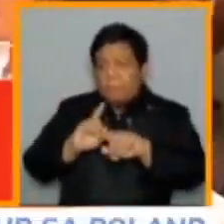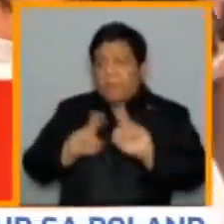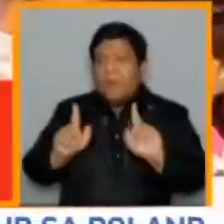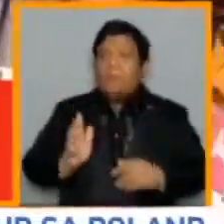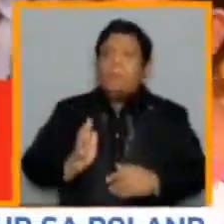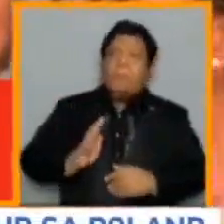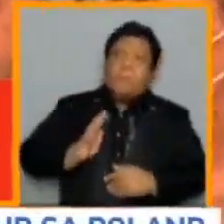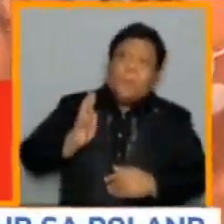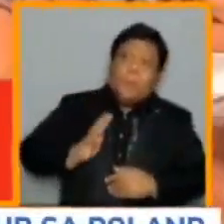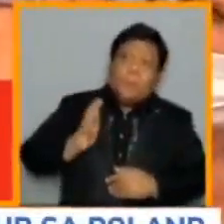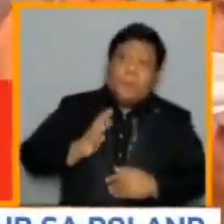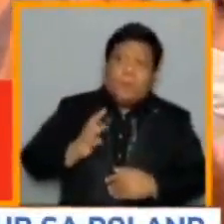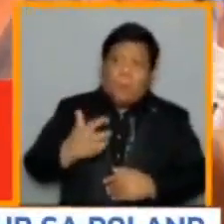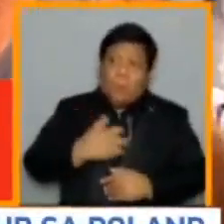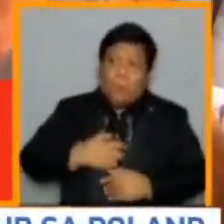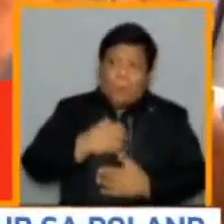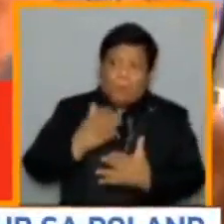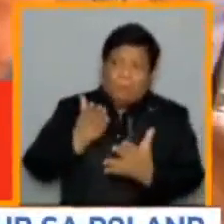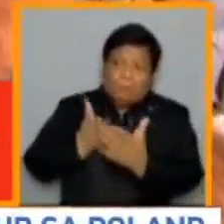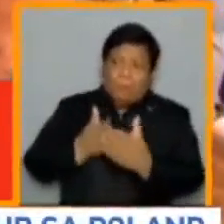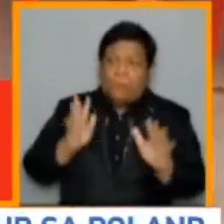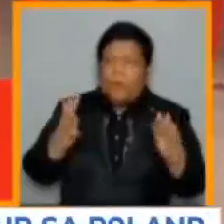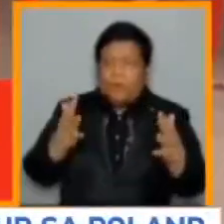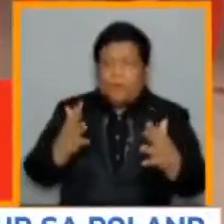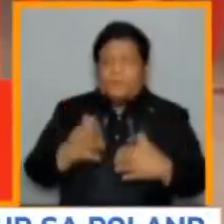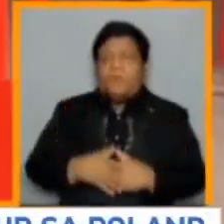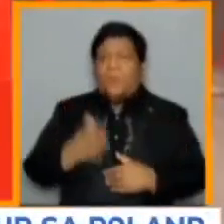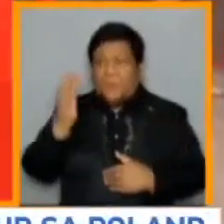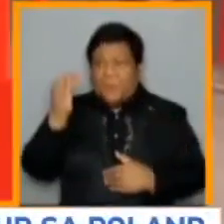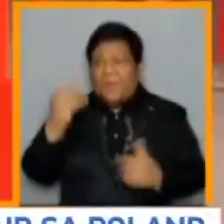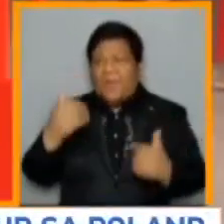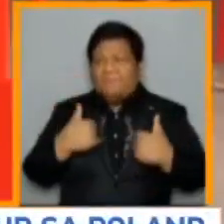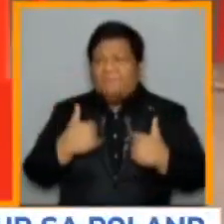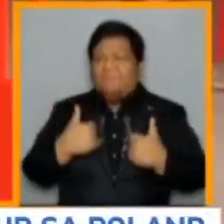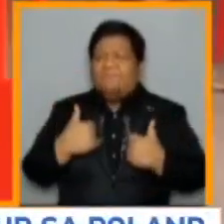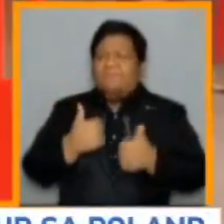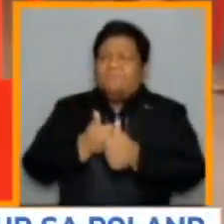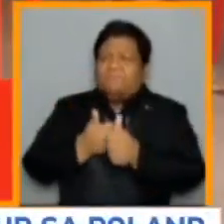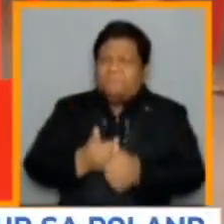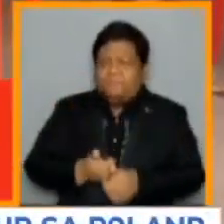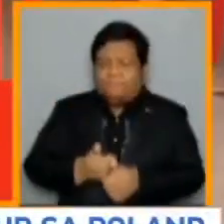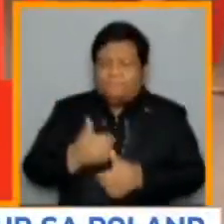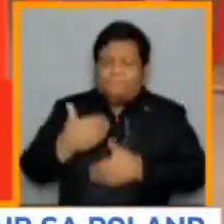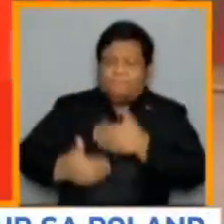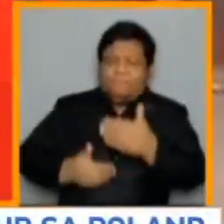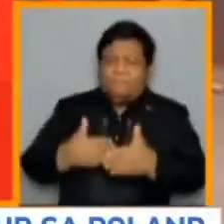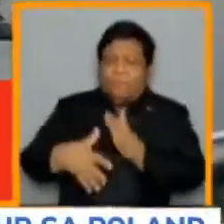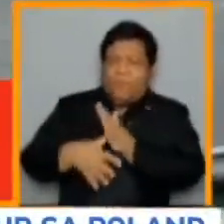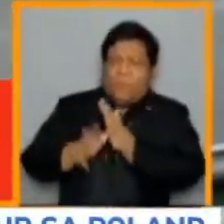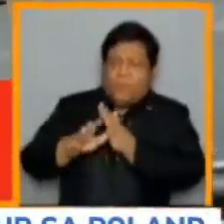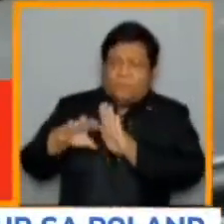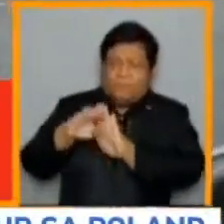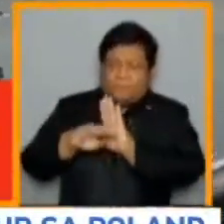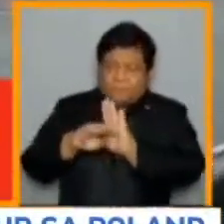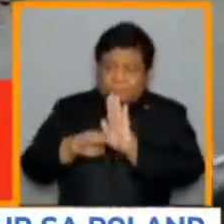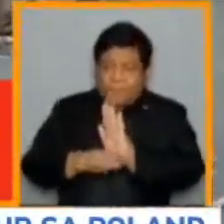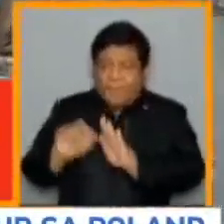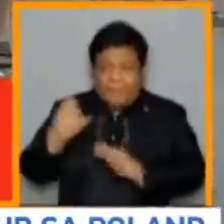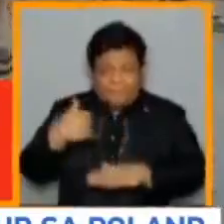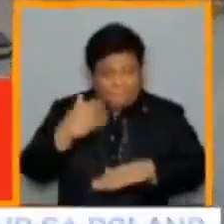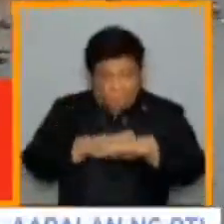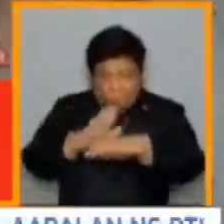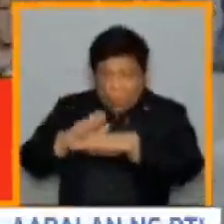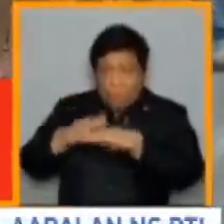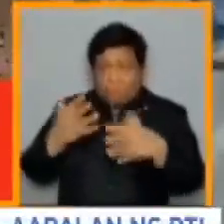reklamo, no? As an election office kasi meron po yung sinusunod na COMELEC resolution. So, pagsisita, meron na po. Pero election offense